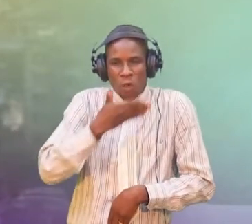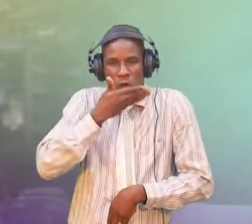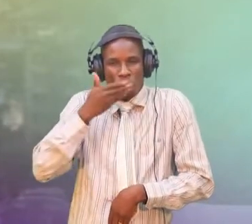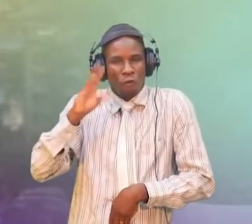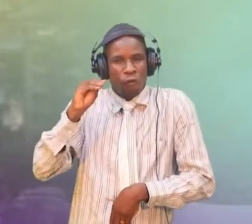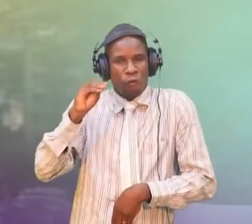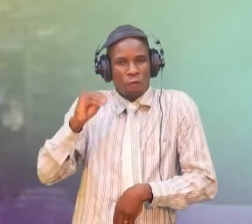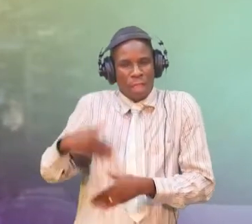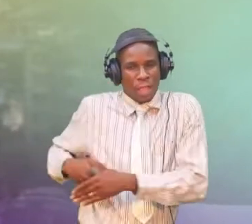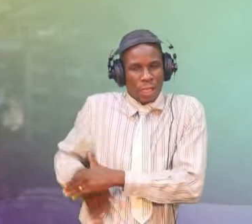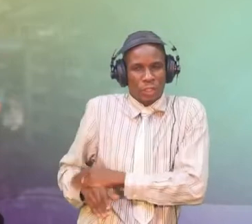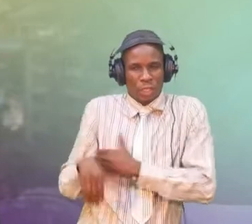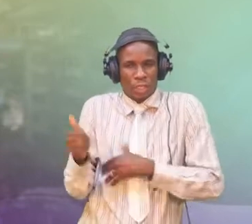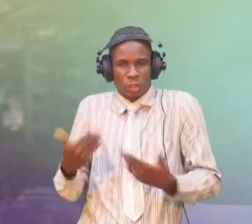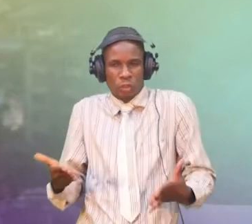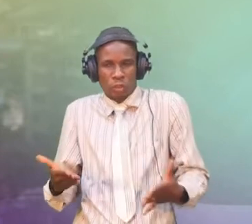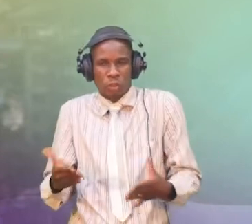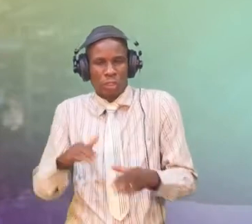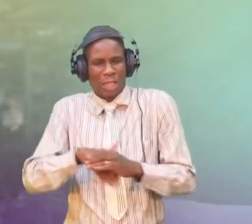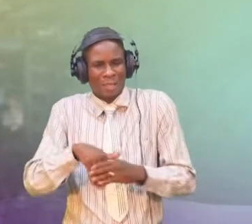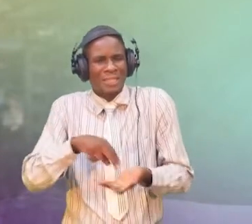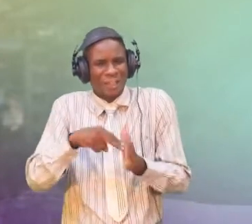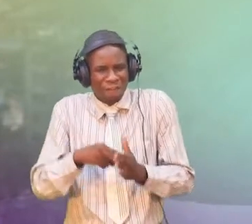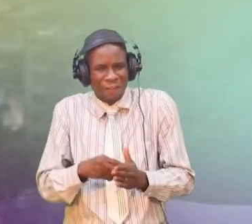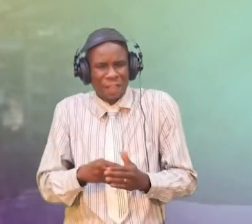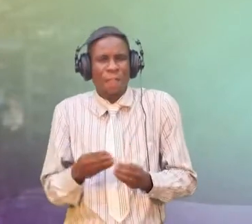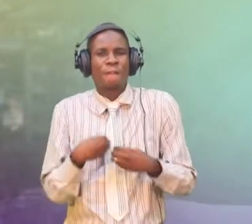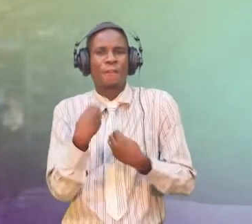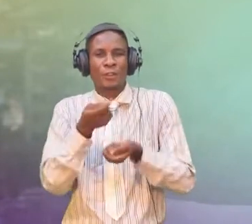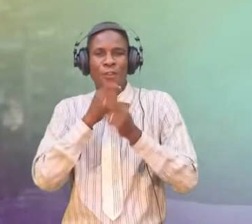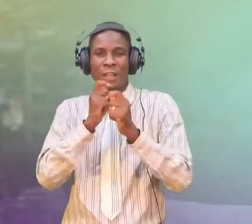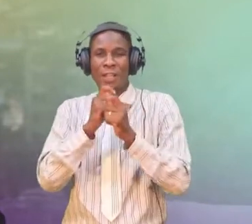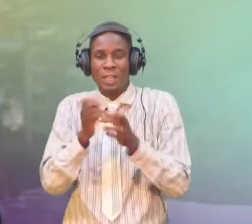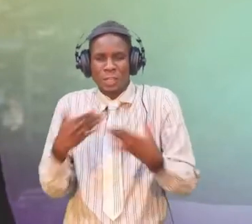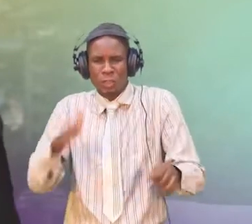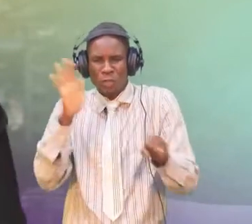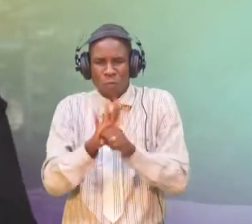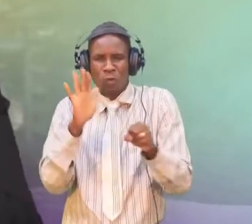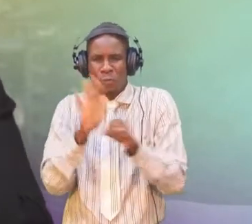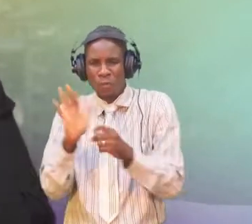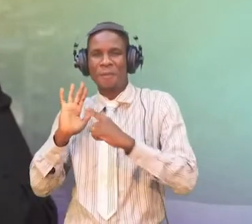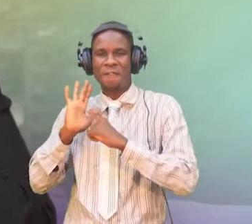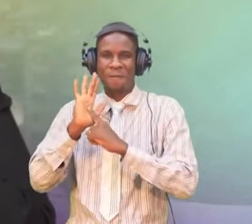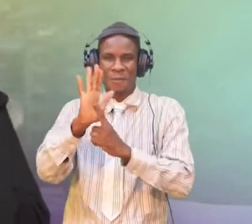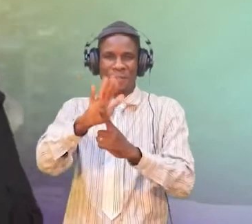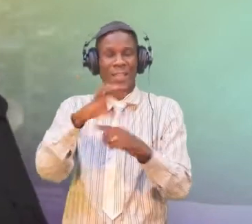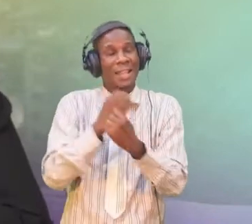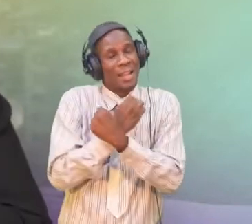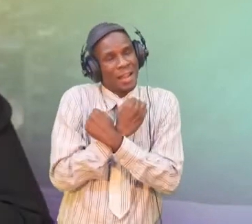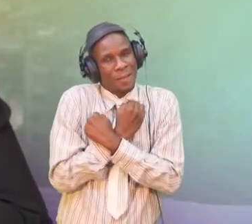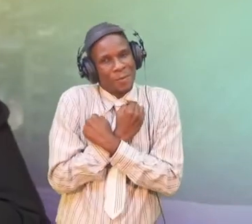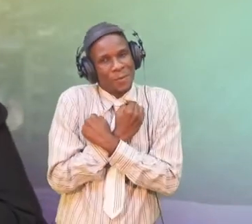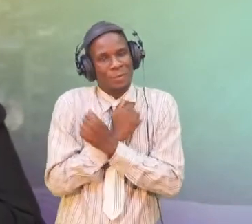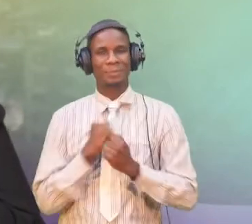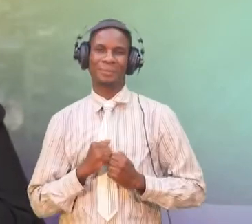to kobombela moninga sekele moko ya bien na kati ya poche biloko wana nyonso ekoki kolakisa ete bato balingani mpenza